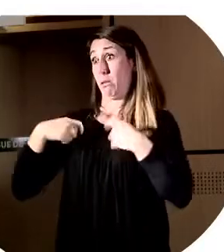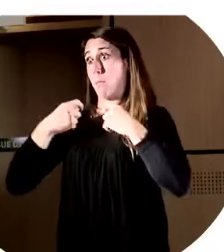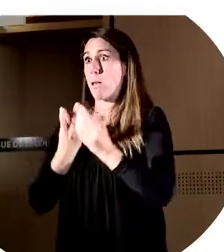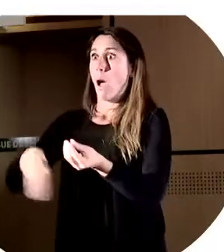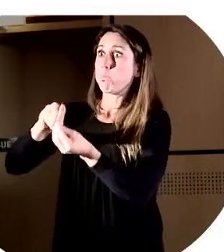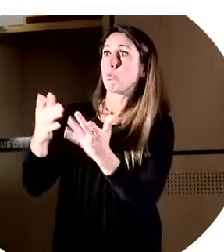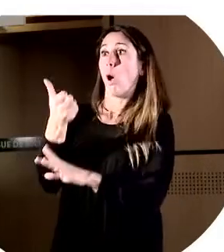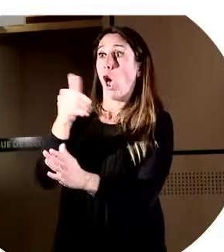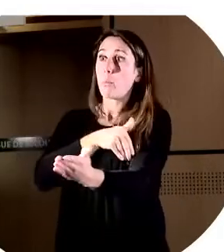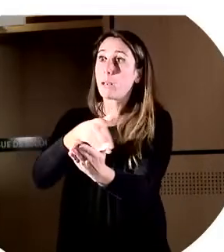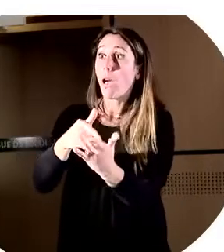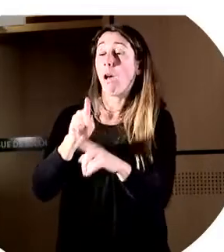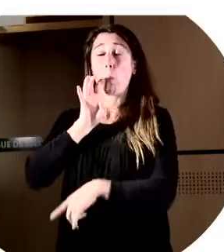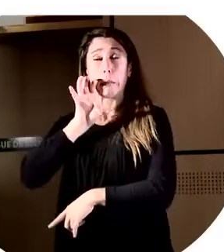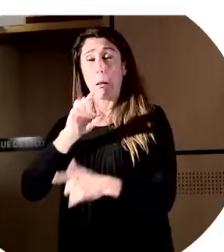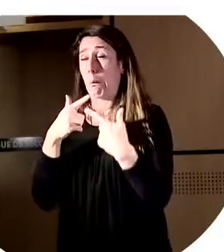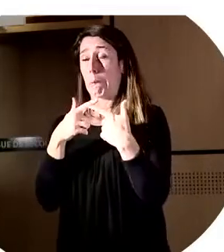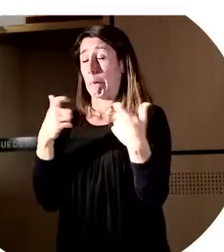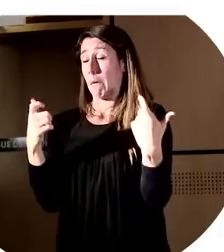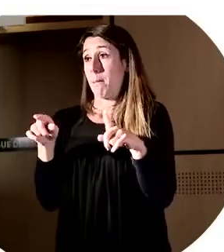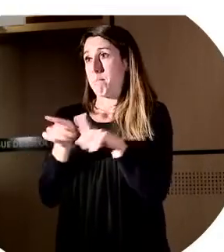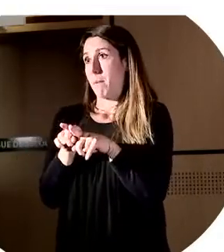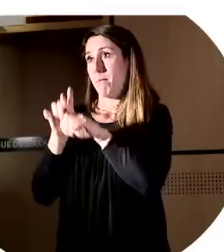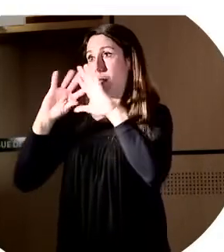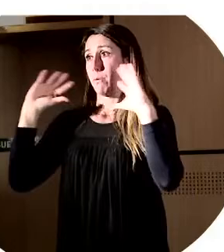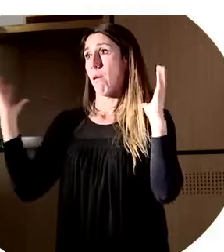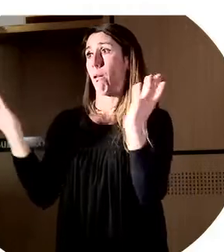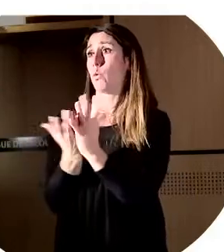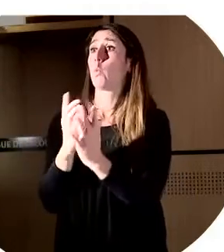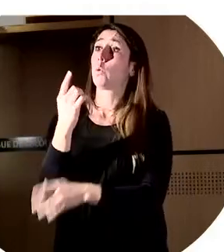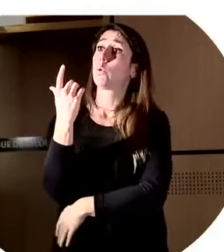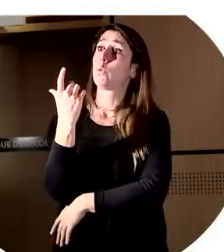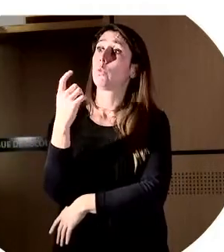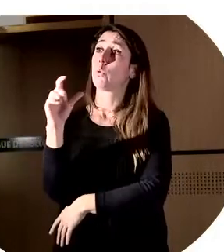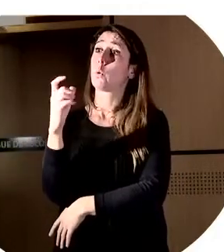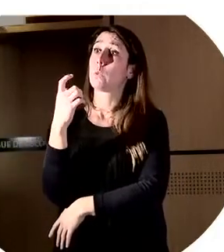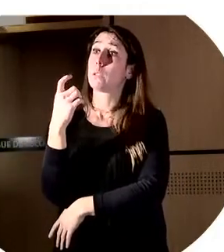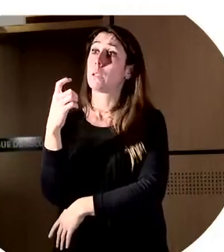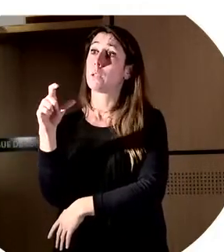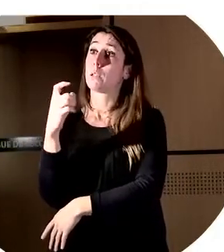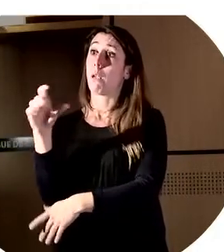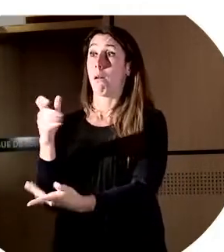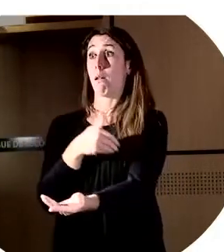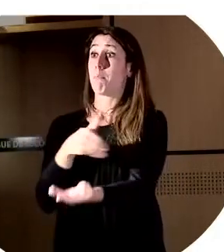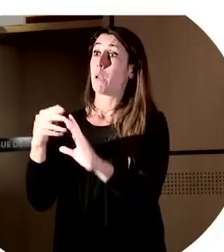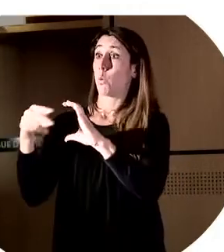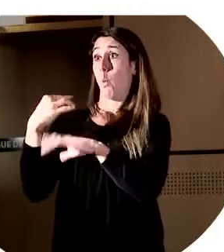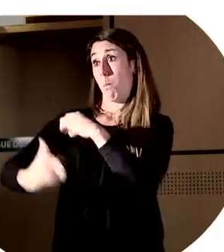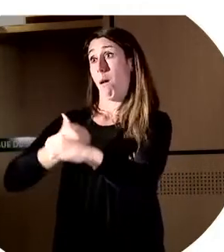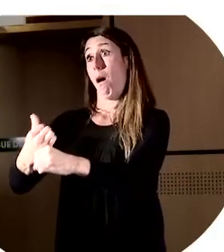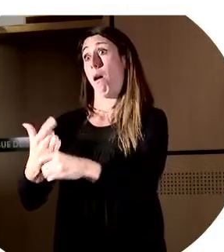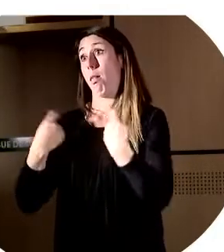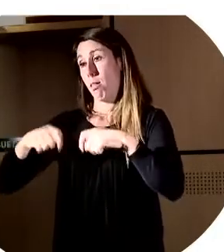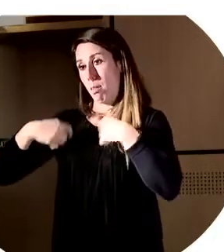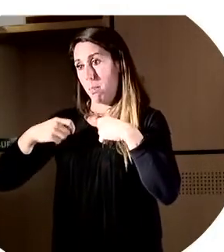insuffisance cardiaque pareil, cholestérol pareil, et là on est à 200 millions d'euros par an. Alors en